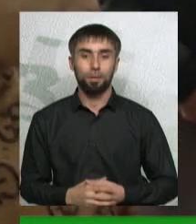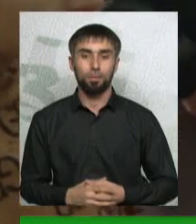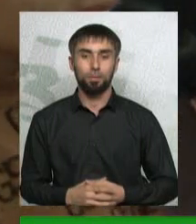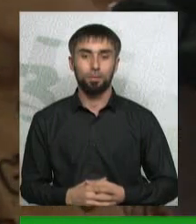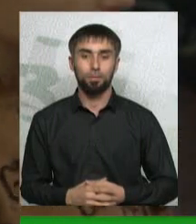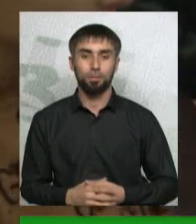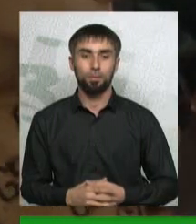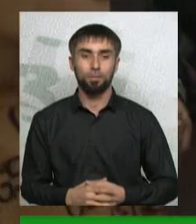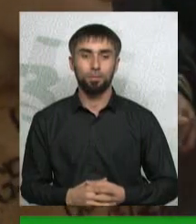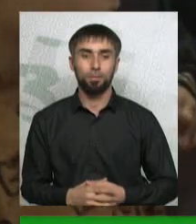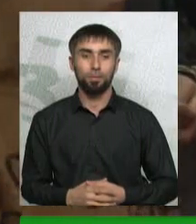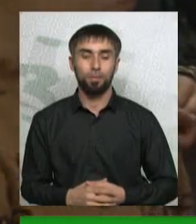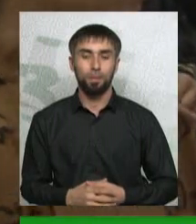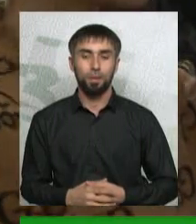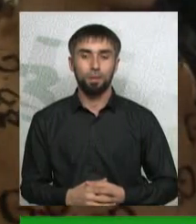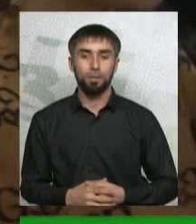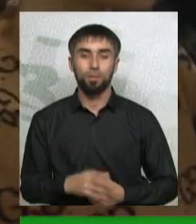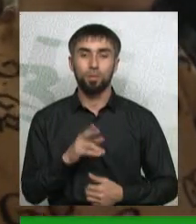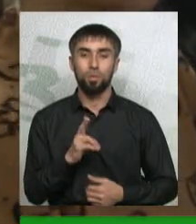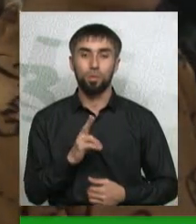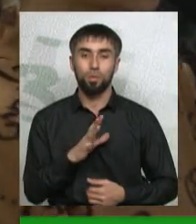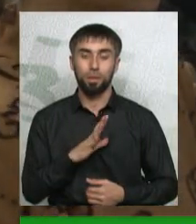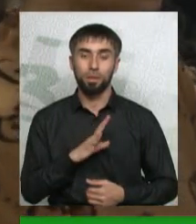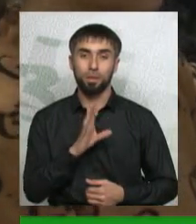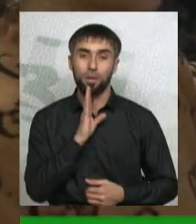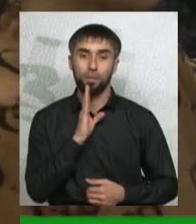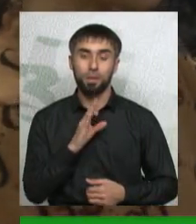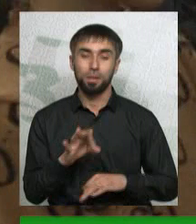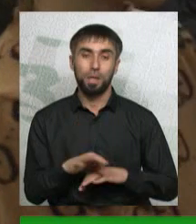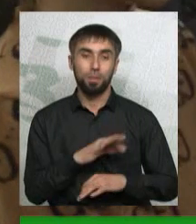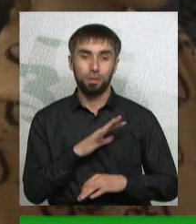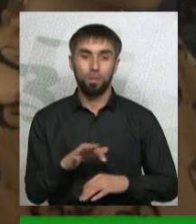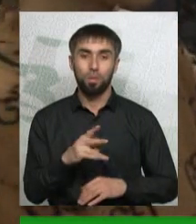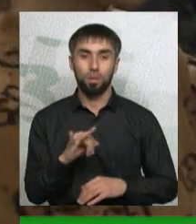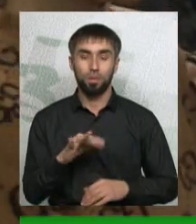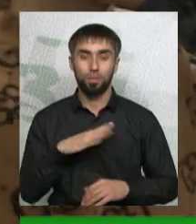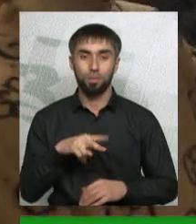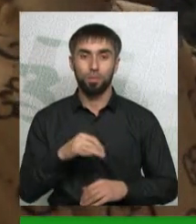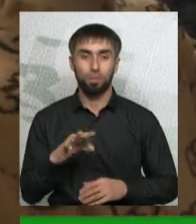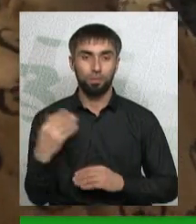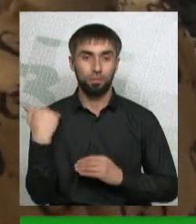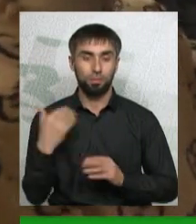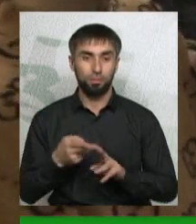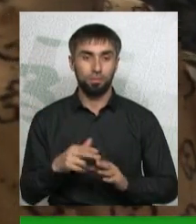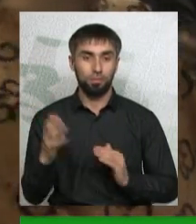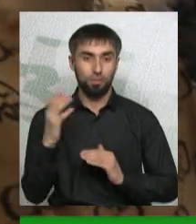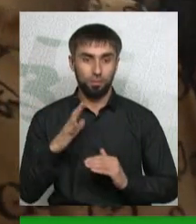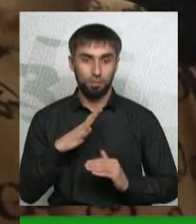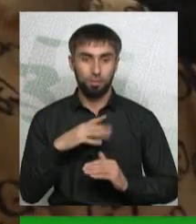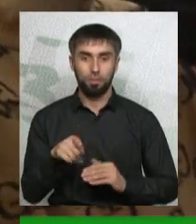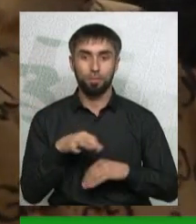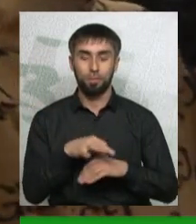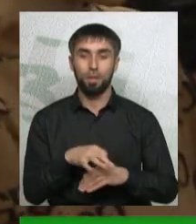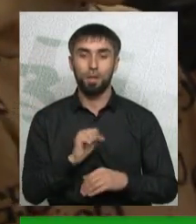Мяри бахнц болж бо мех кыржы балмыт орти хашхани. Куду. Мяри бахаж болж бо кална хат хор ашо дахи каж болж.